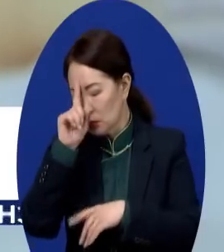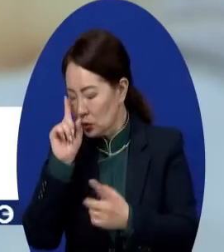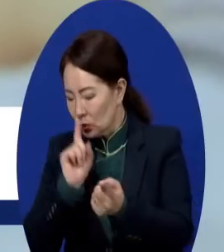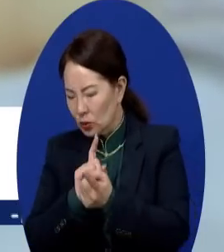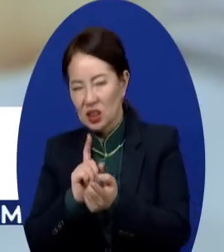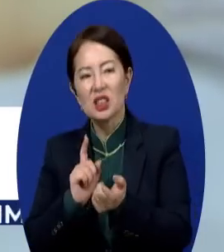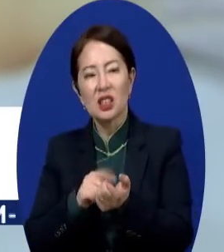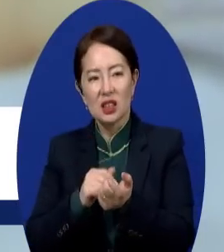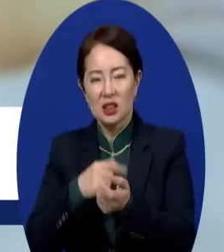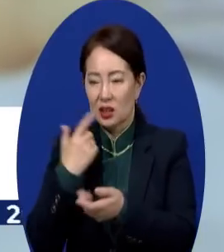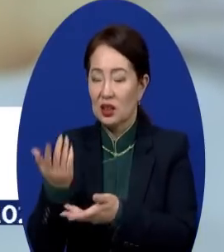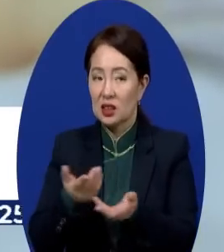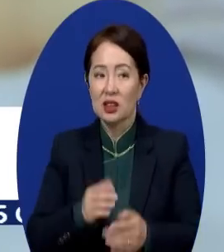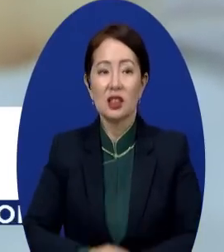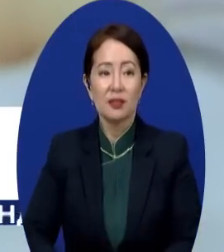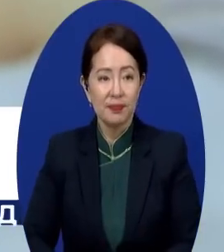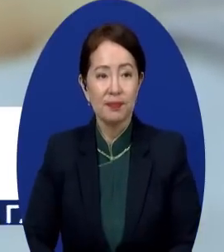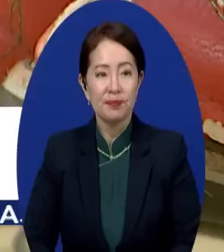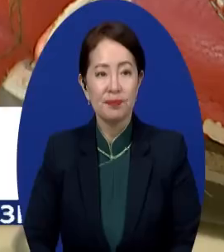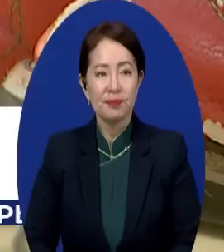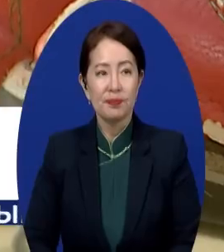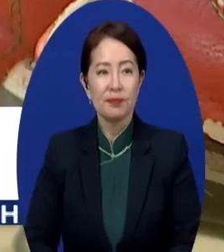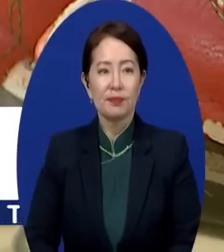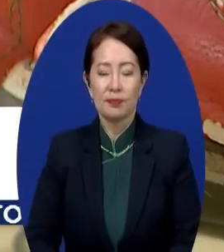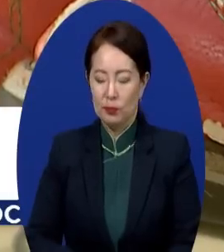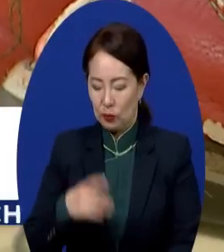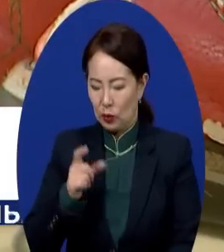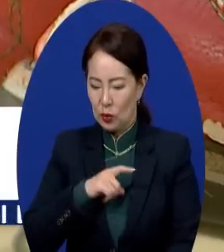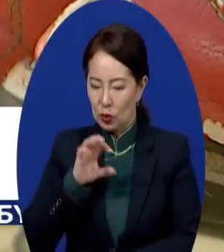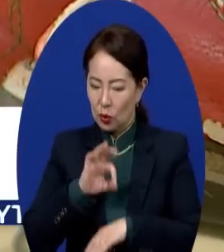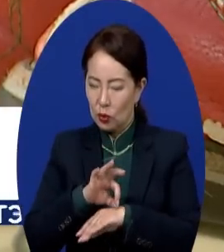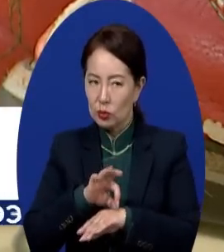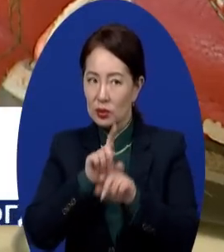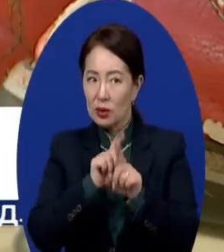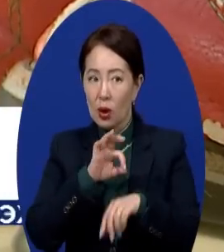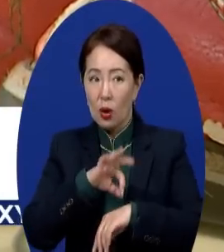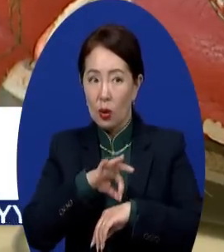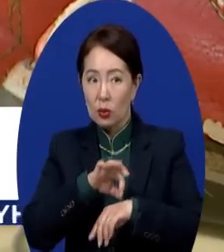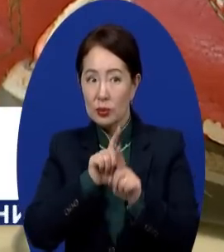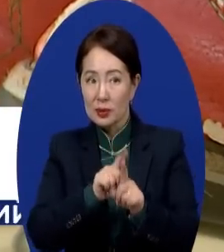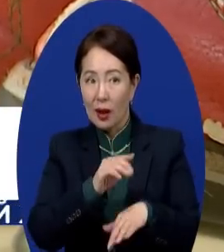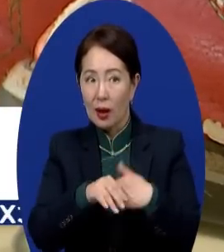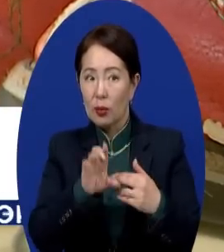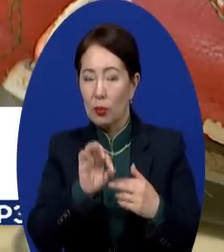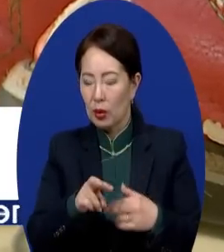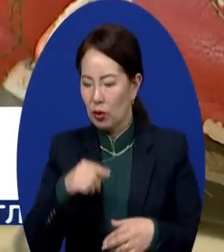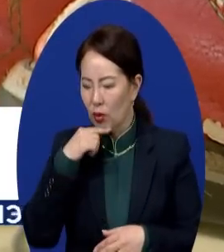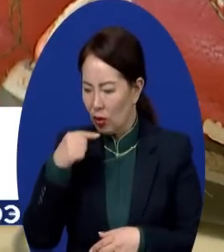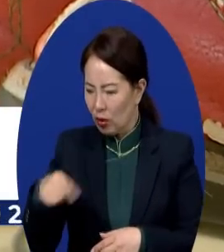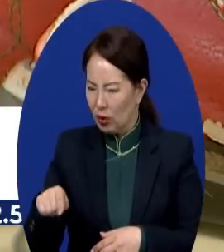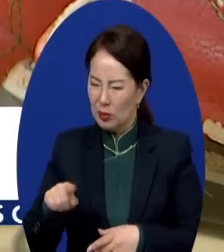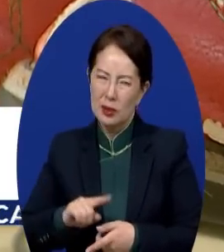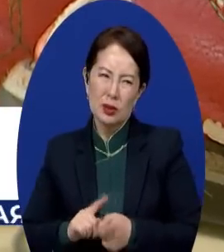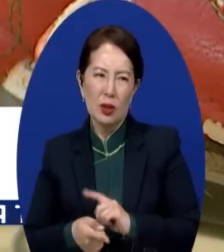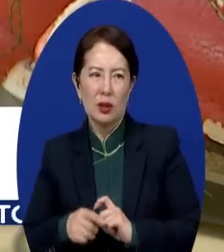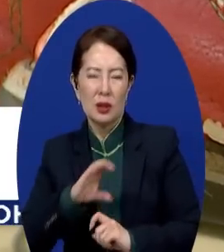хандах шаардлагатайг хэлж байсан юм а. Хүн чинь яг өвчнөд тулаад ирэхээр одоо охиныхаа өмнөөс би ч